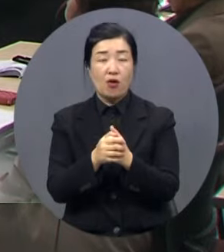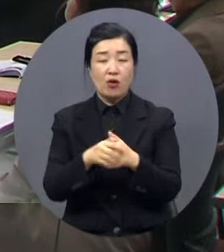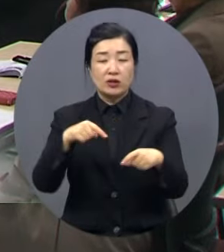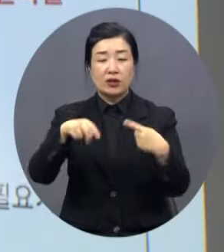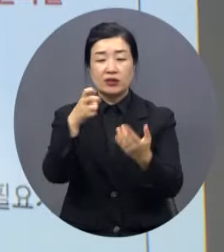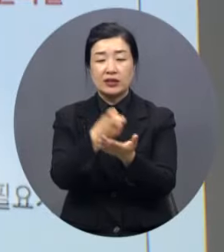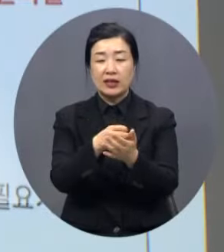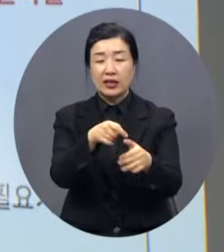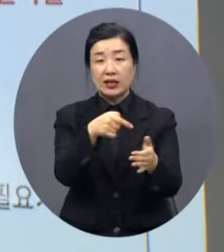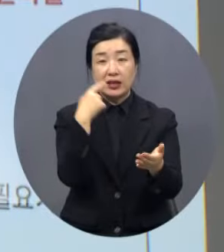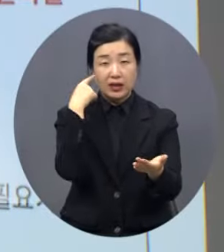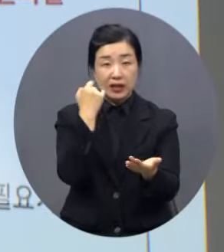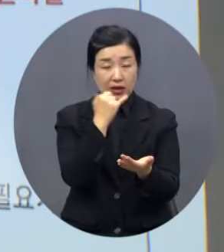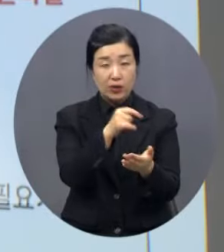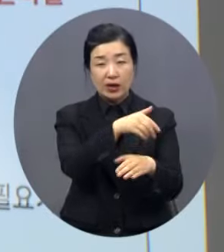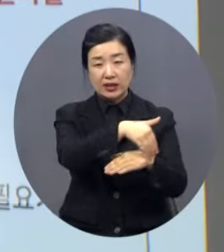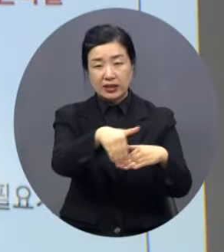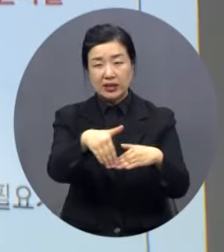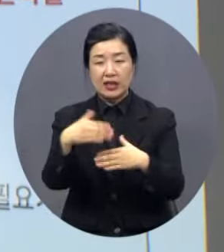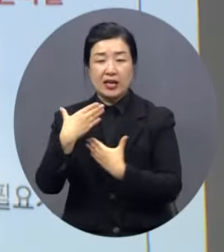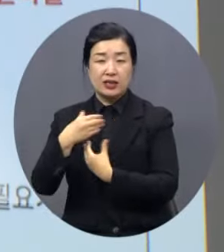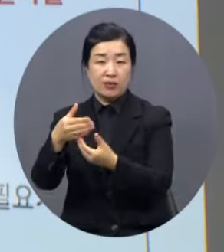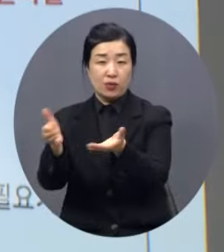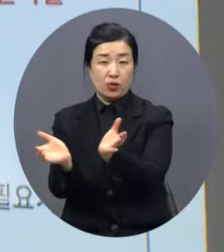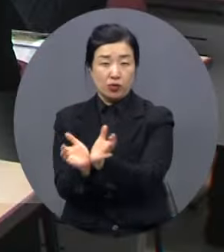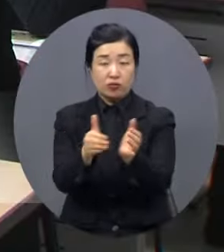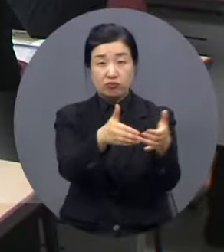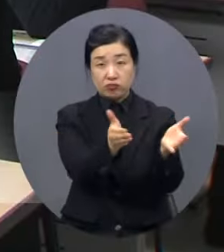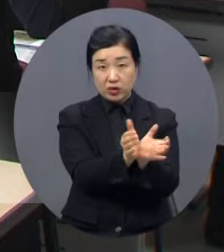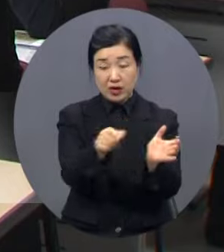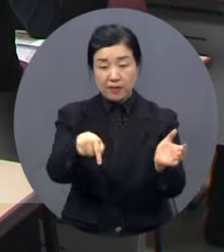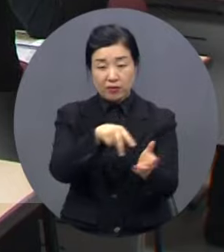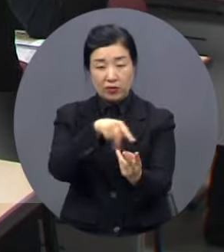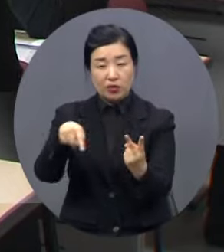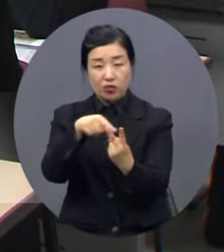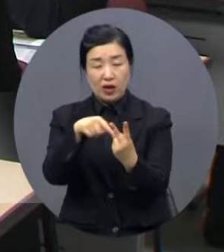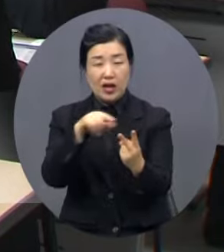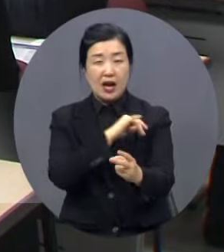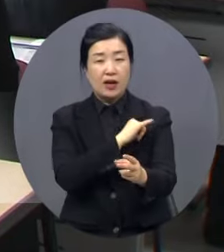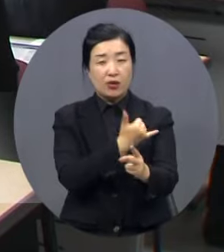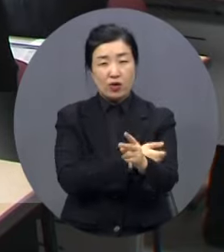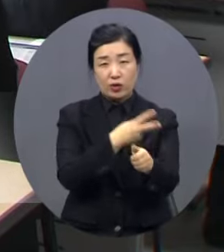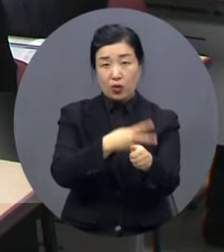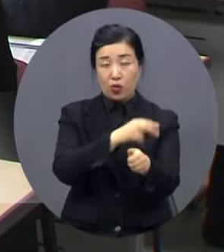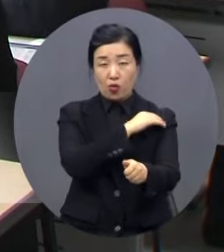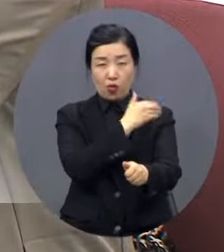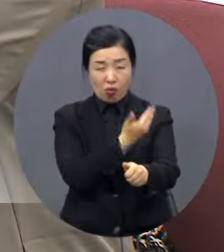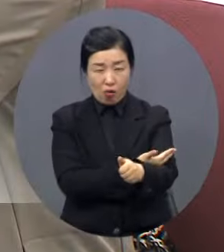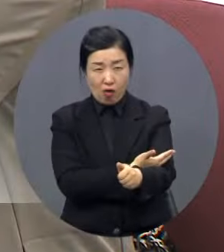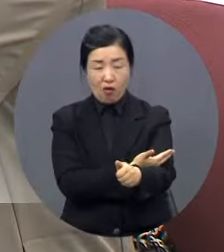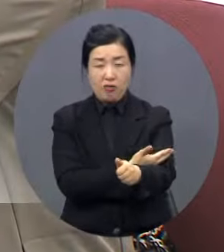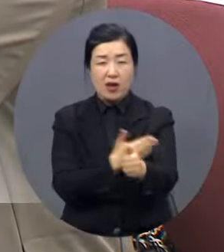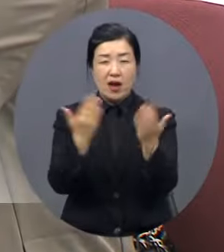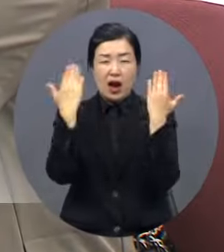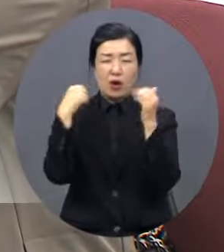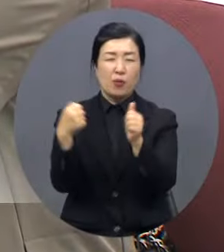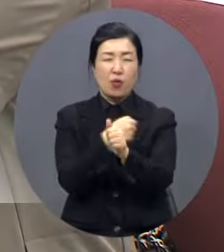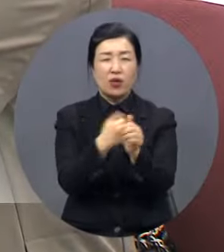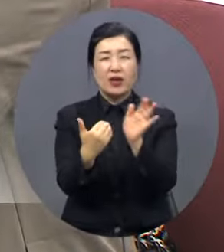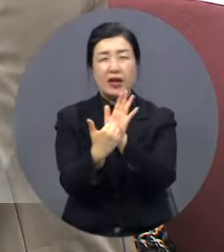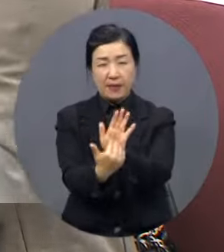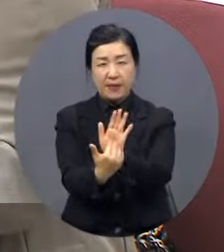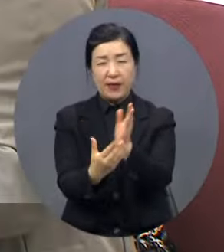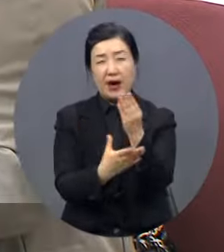기획실과 안전 복지 국으로 나눠진 학생 인권과 교권 학교 폭력 예방 업무에 원화가 필요하다고